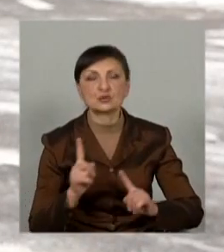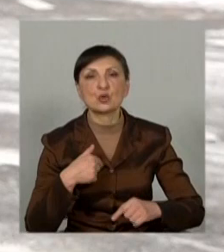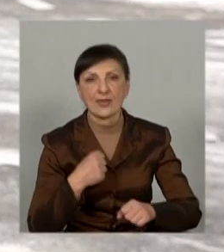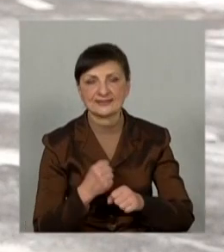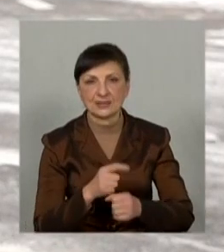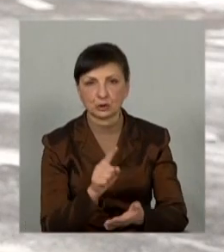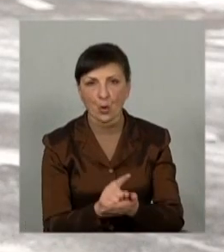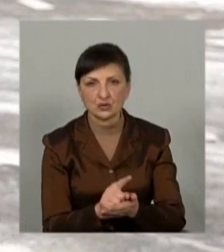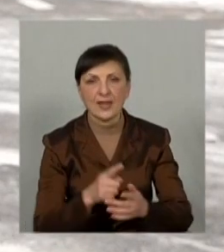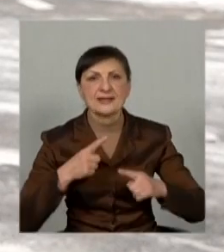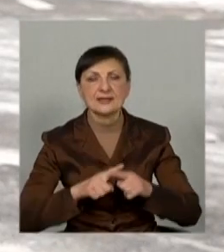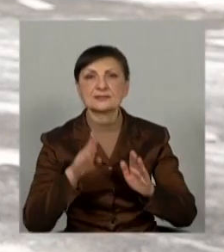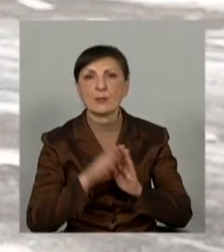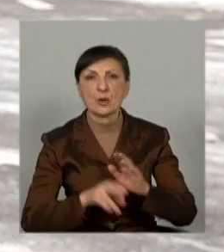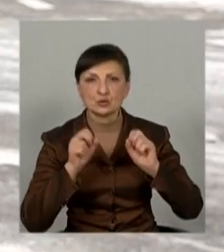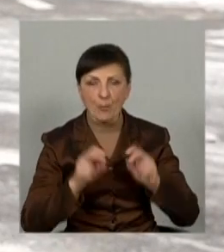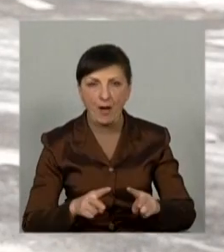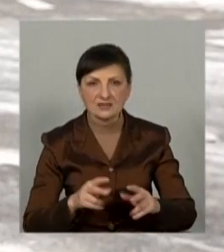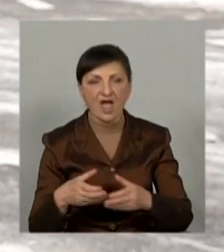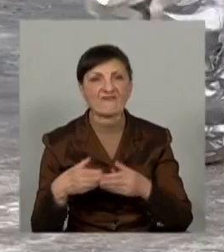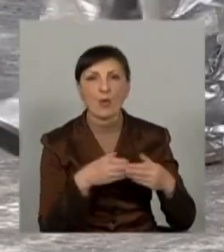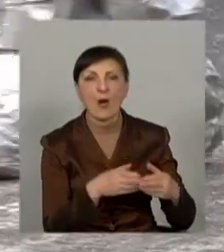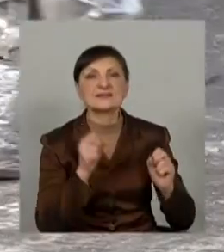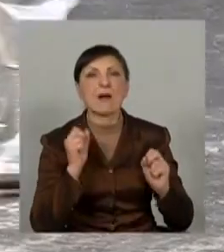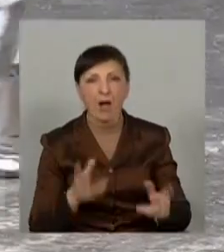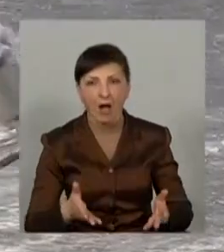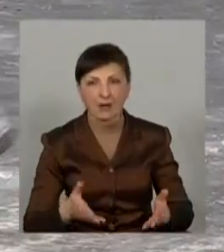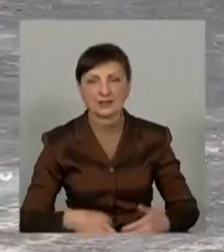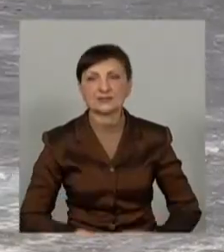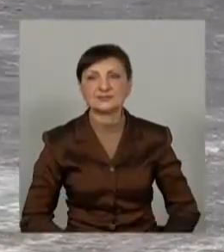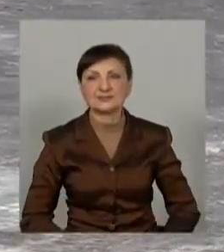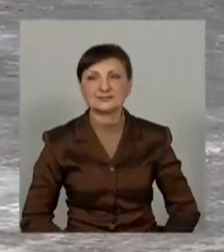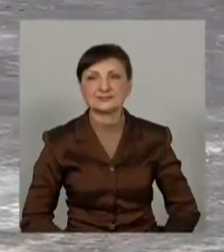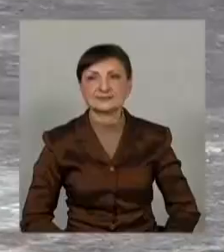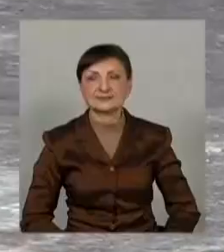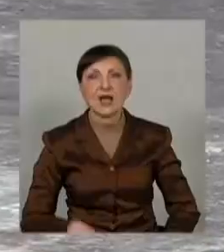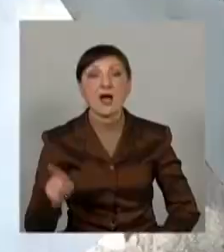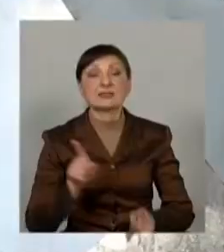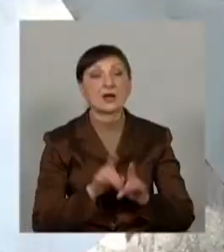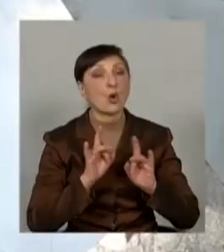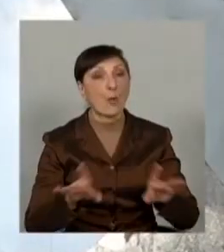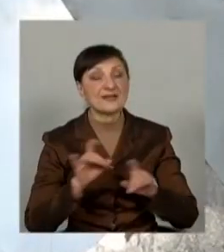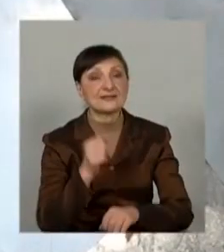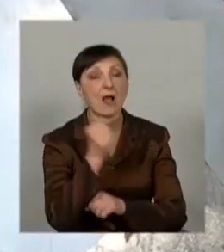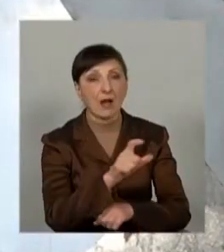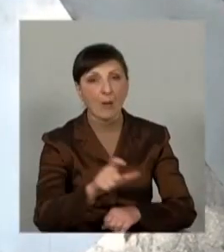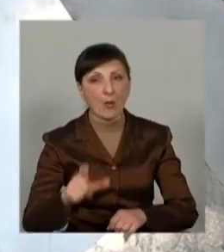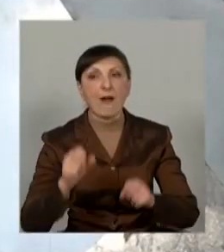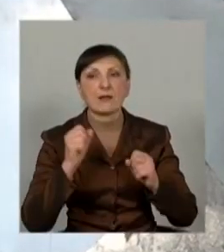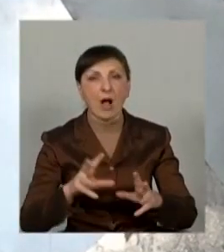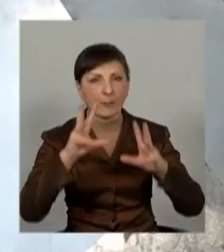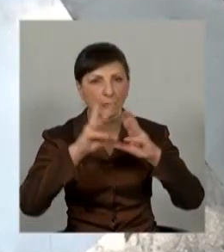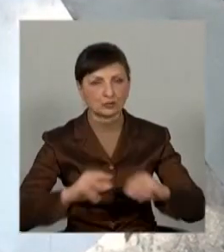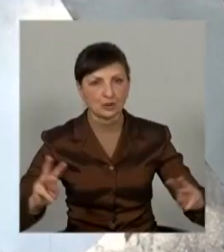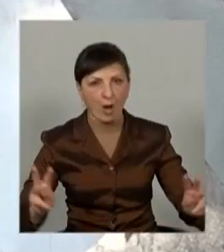например, соблюдать технику безопасности при эвакуации людей. Специалисты также объяснили работникам, как потушить